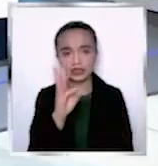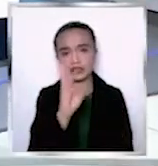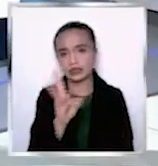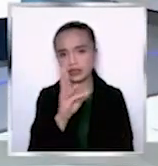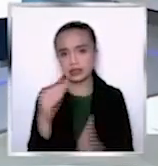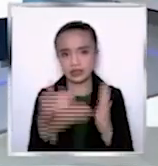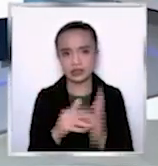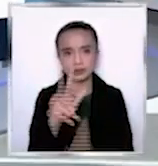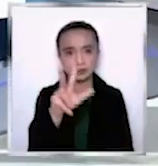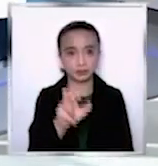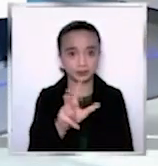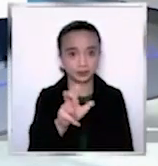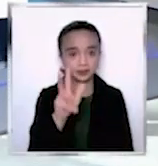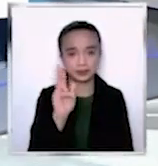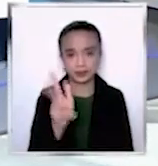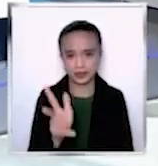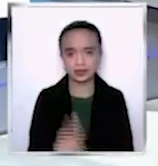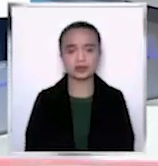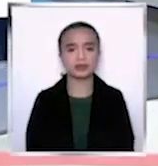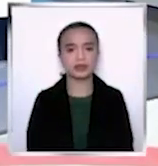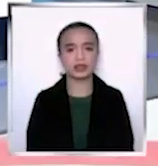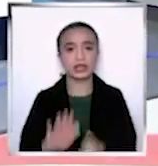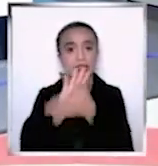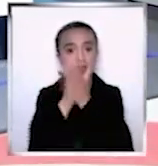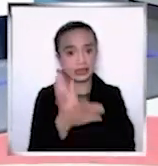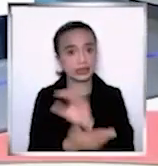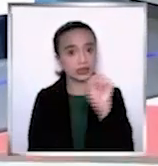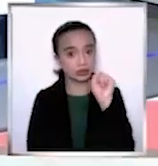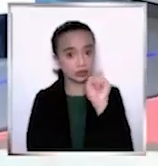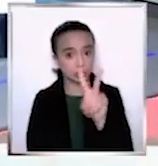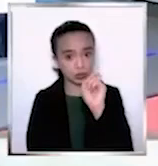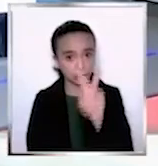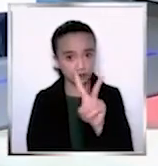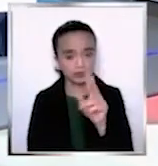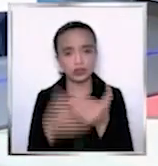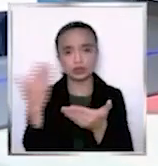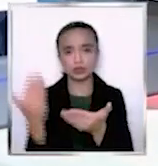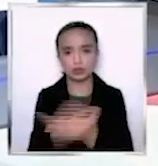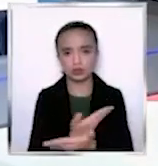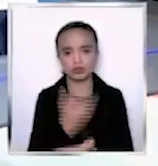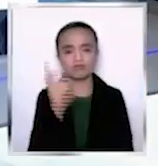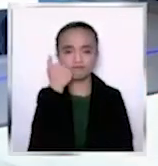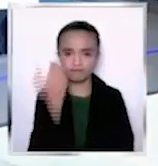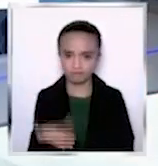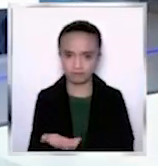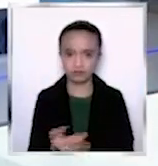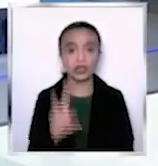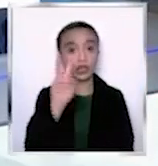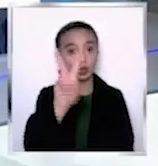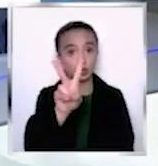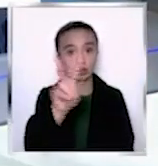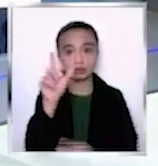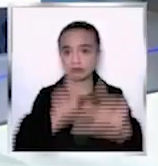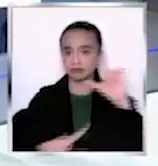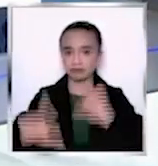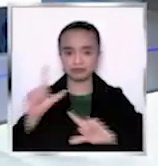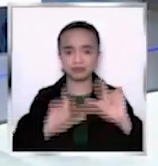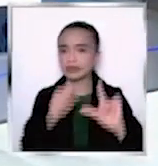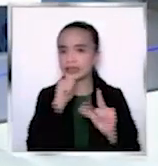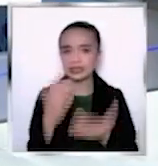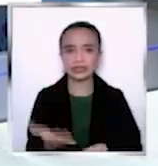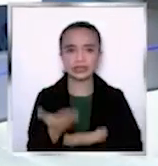16,330. Bumaba naman sa 12 ang bilang ng mga bagong nasawi. Dalawang laboratoryong hindi nakapagsumiti ng